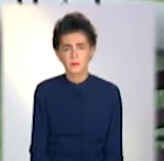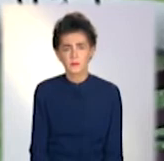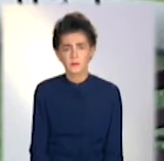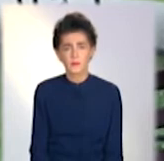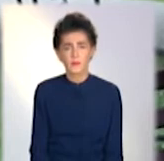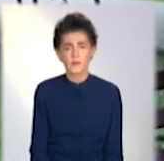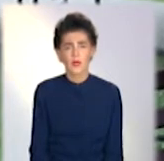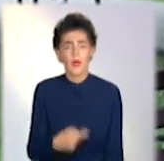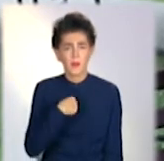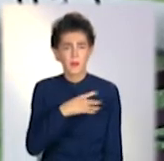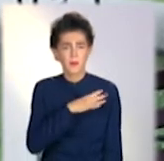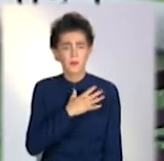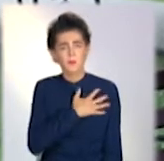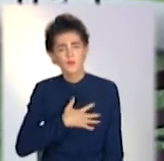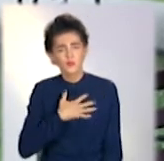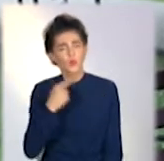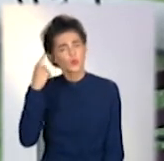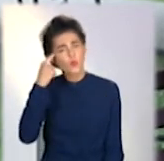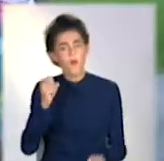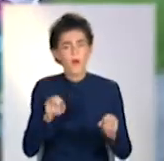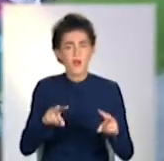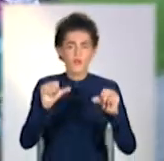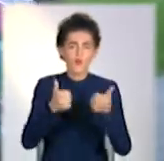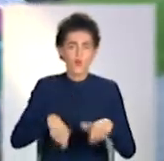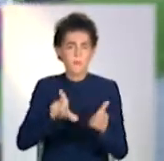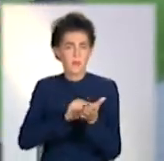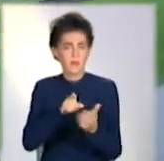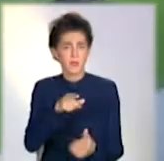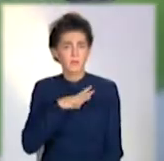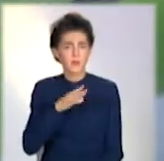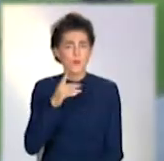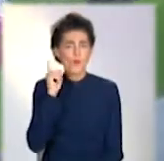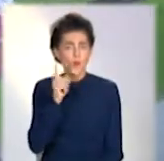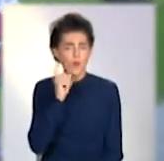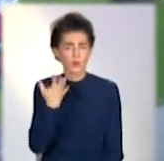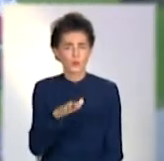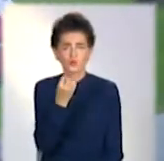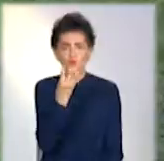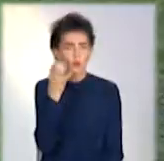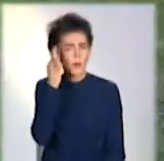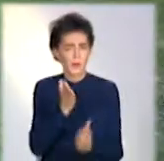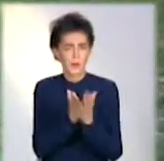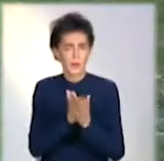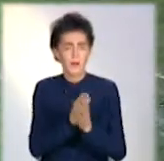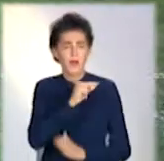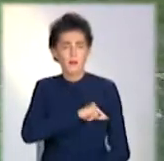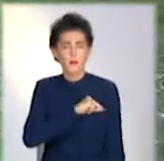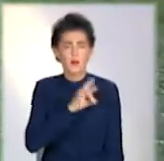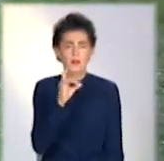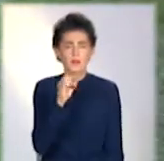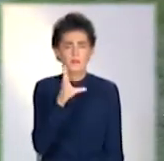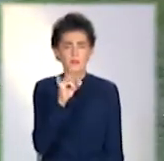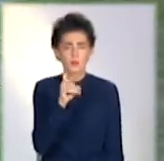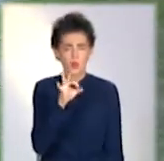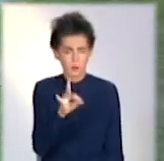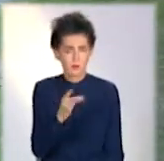Я тепер хвилююся, як я оформлю цю свою пенсію. Світлана в молодості майже 14 років працювала ревізором в універмазі на